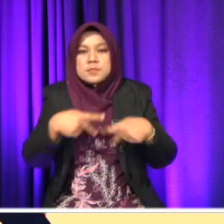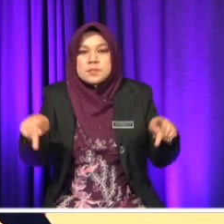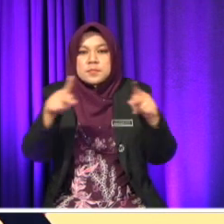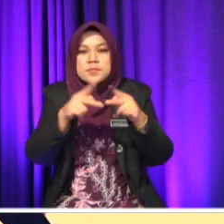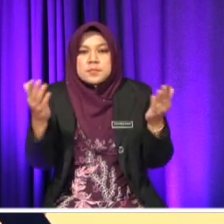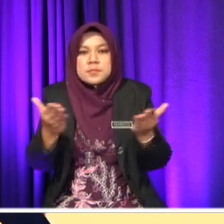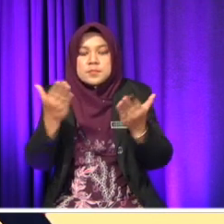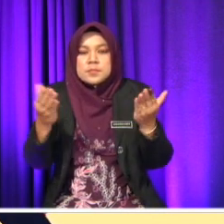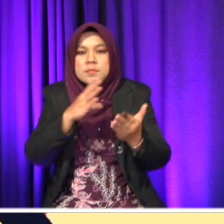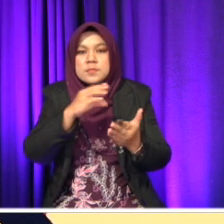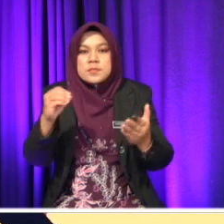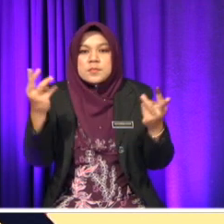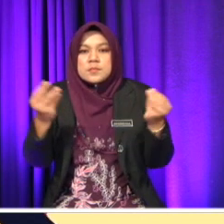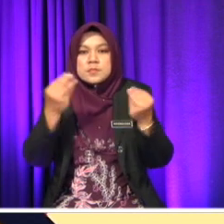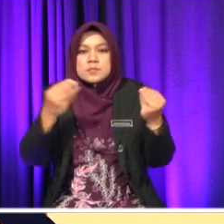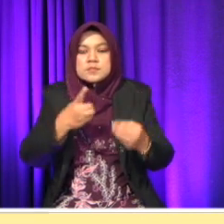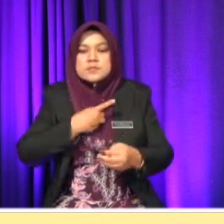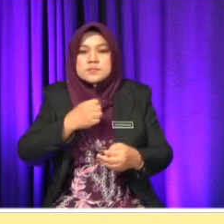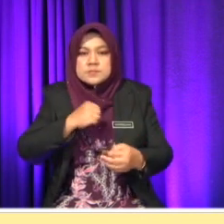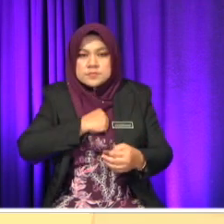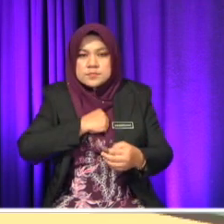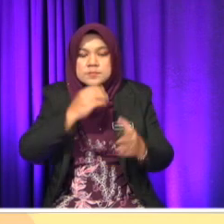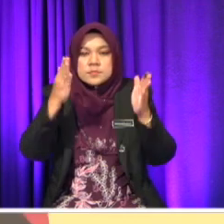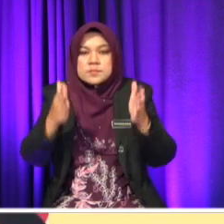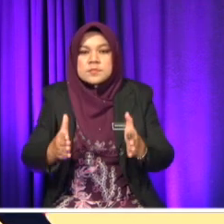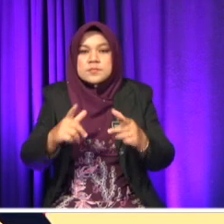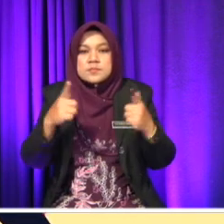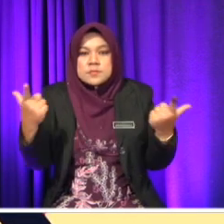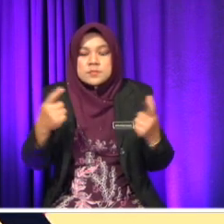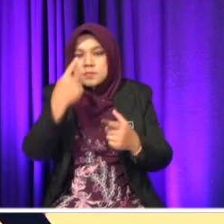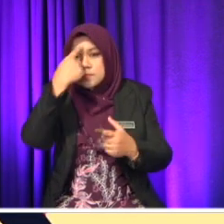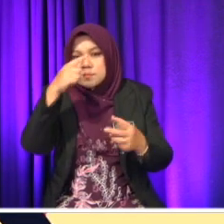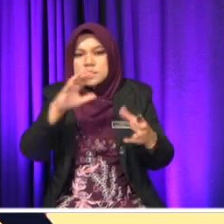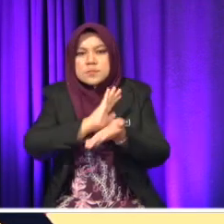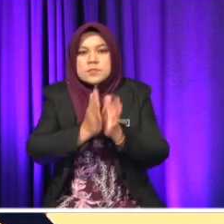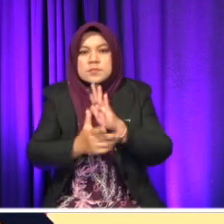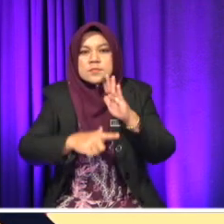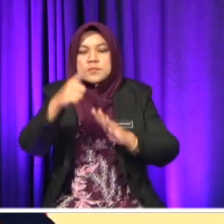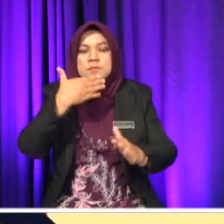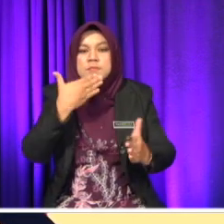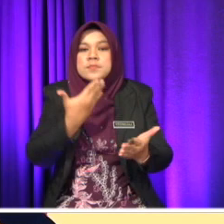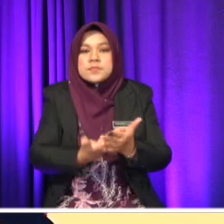mendorong dan memotivasikan diri sendiri serta orang di sekelilingnya untuk menjadi lebih baik